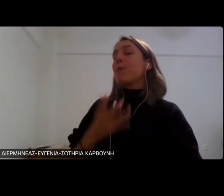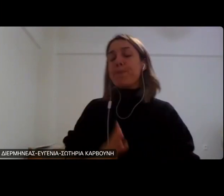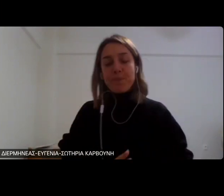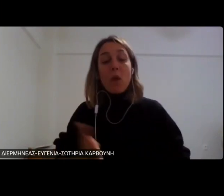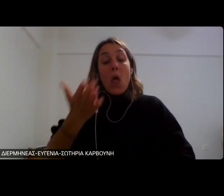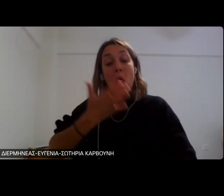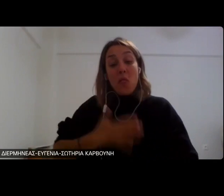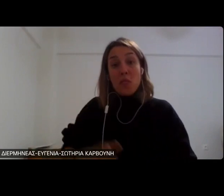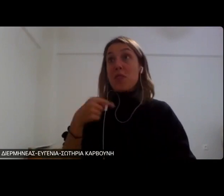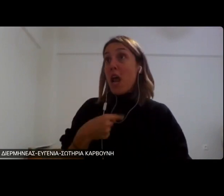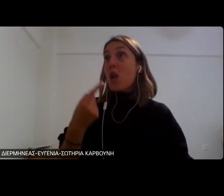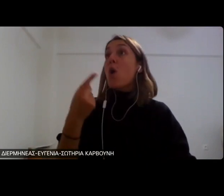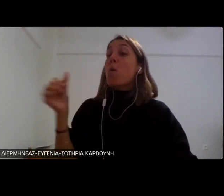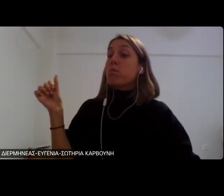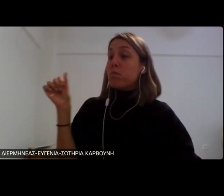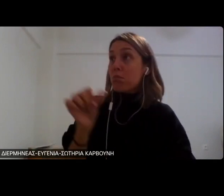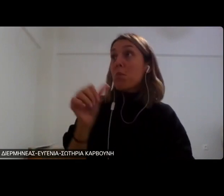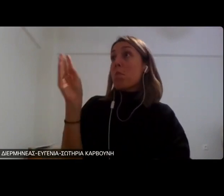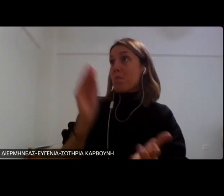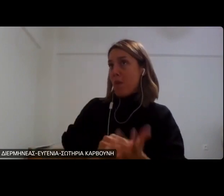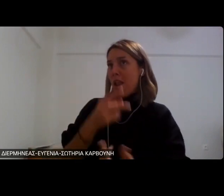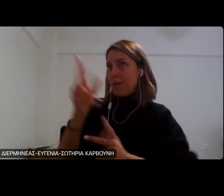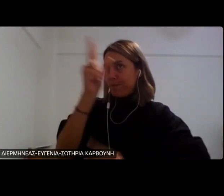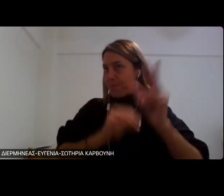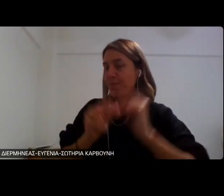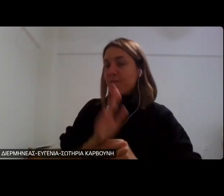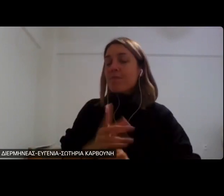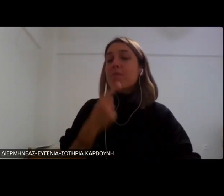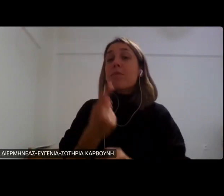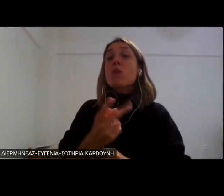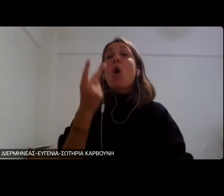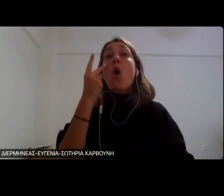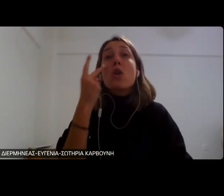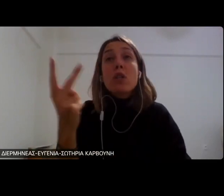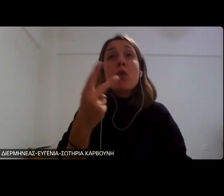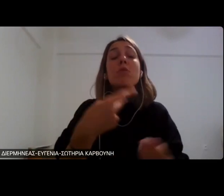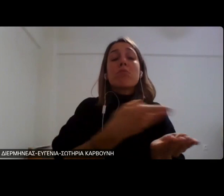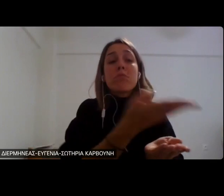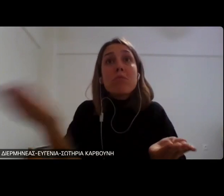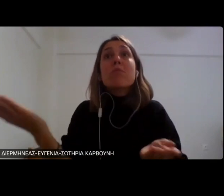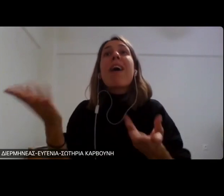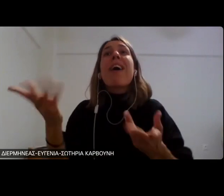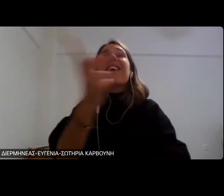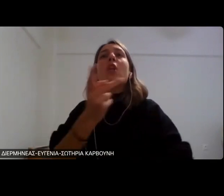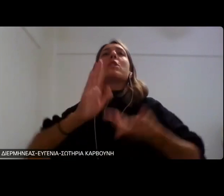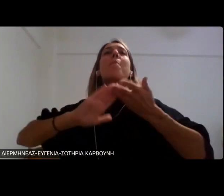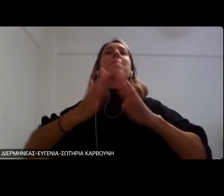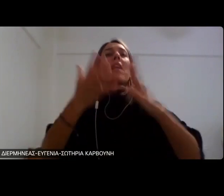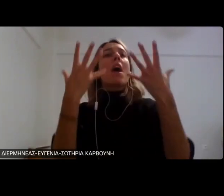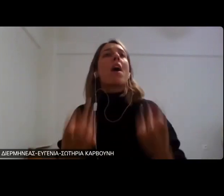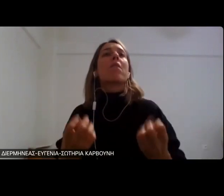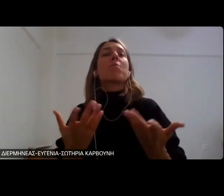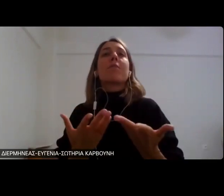αυτό που είπαμε πριν. Πολλές ορατότητες, πολλές ενδεικτικότητες, πολλές κοινότητες πρακτικής, οι οποίες ωστόσο